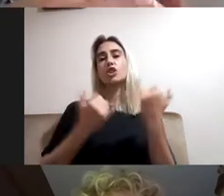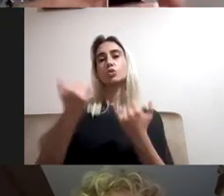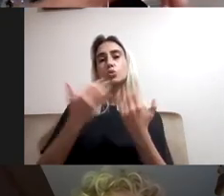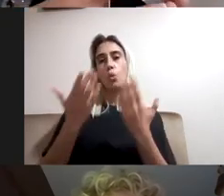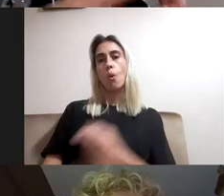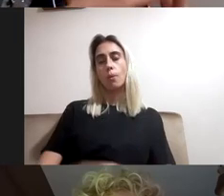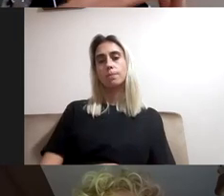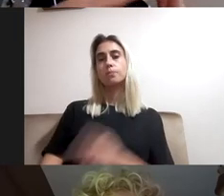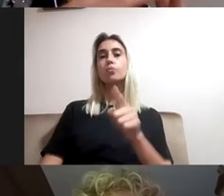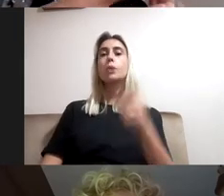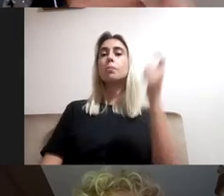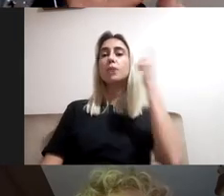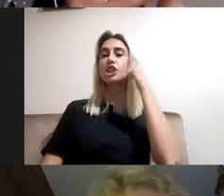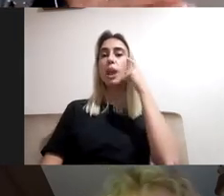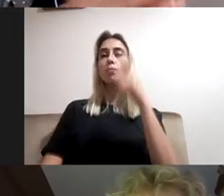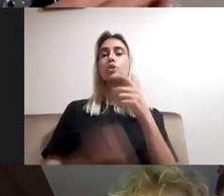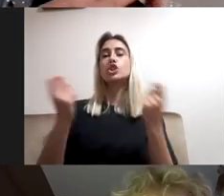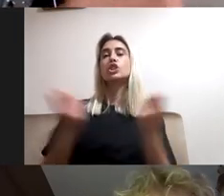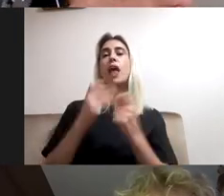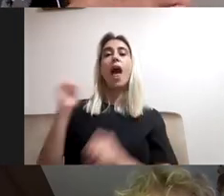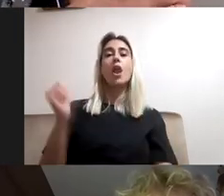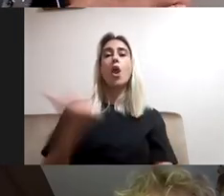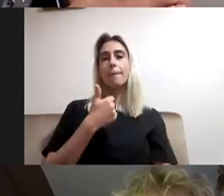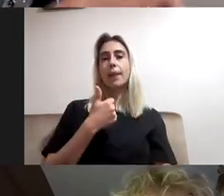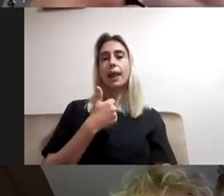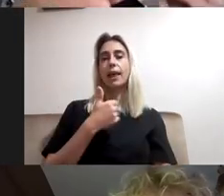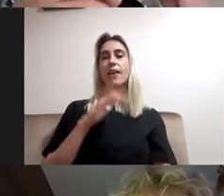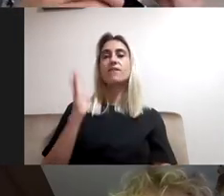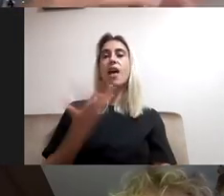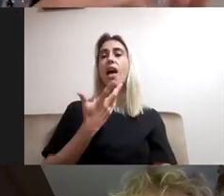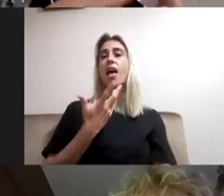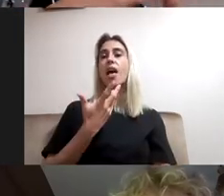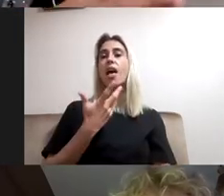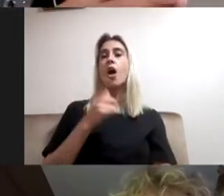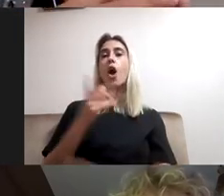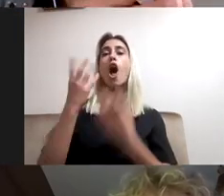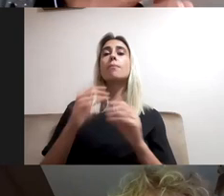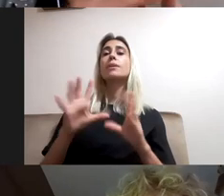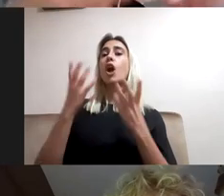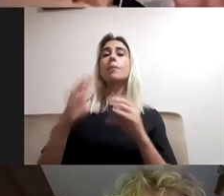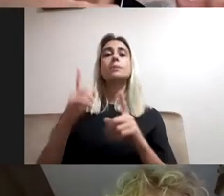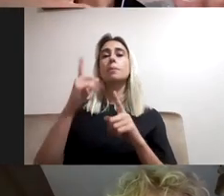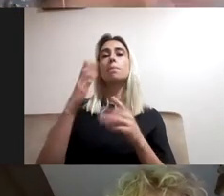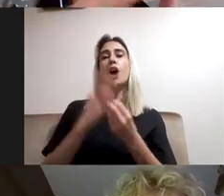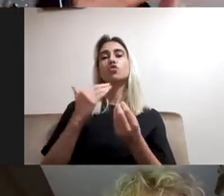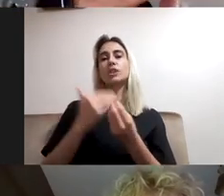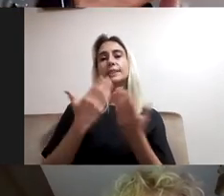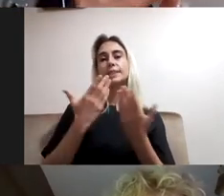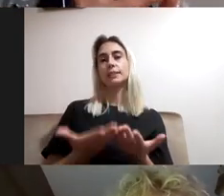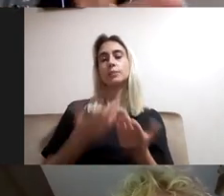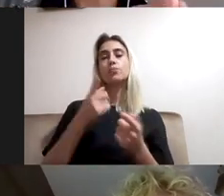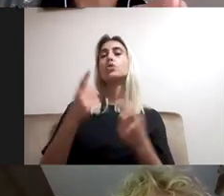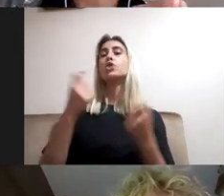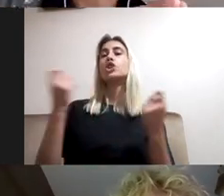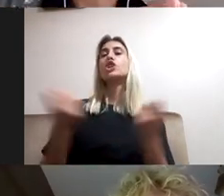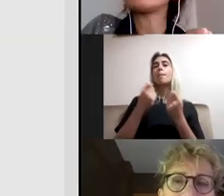zaten bilinçlenme bu işin en önemli ve en olmazsa olmaz parçası. Ama bu bilinçlenme